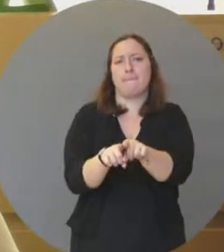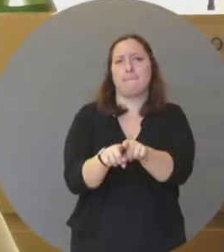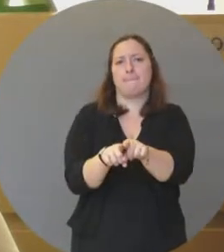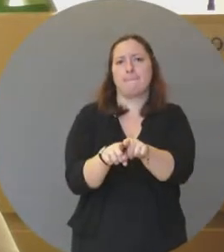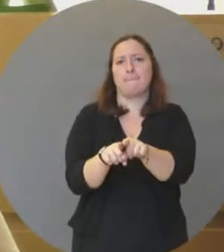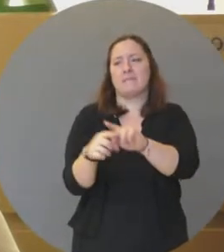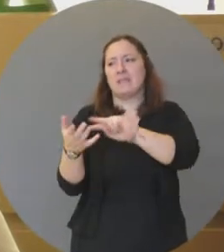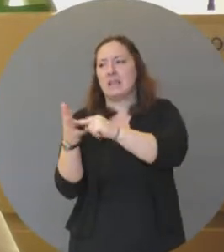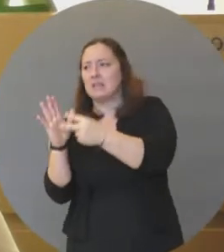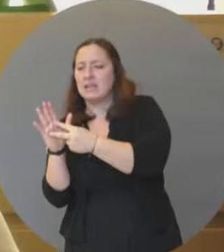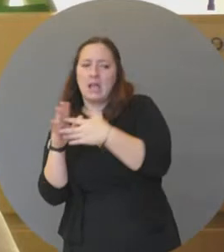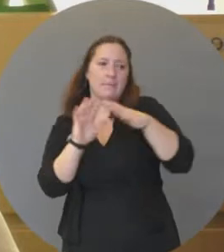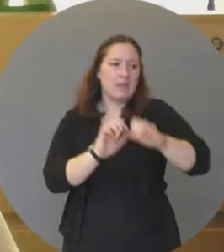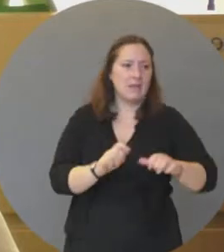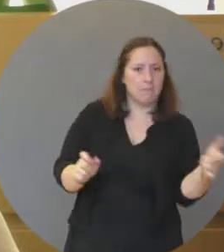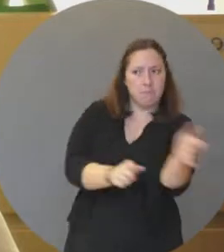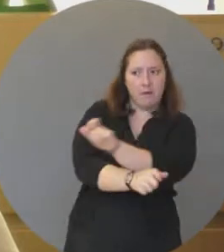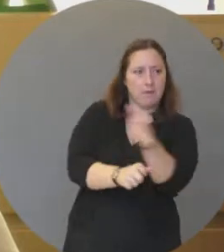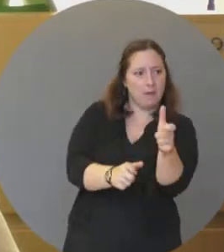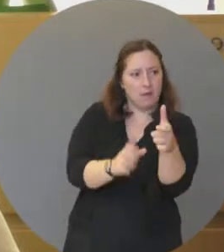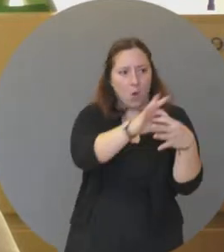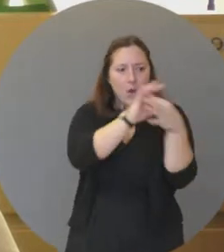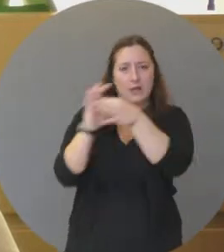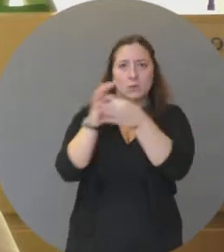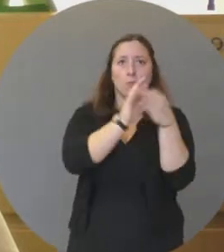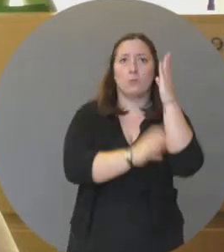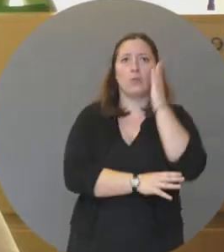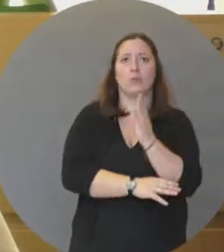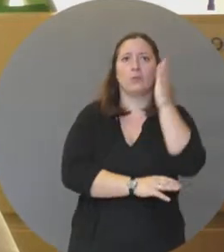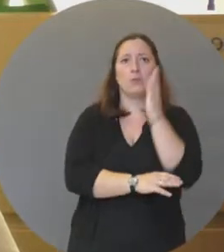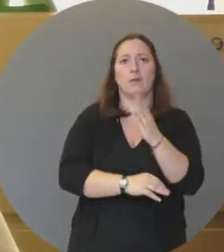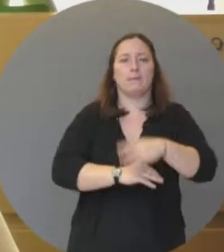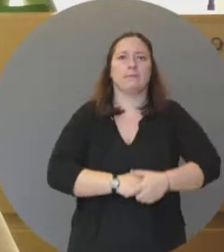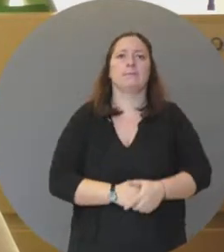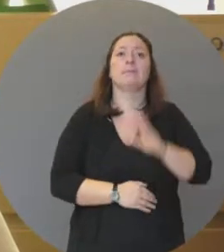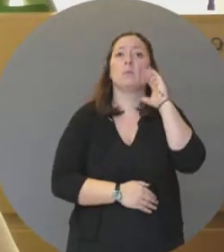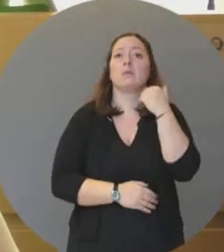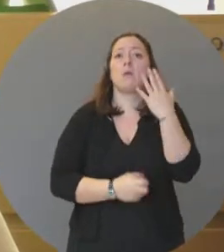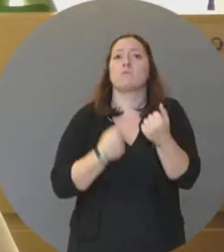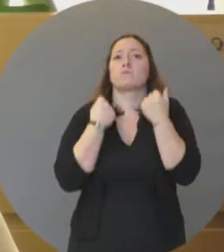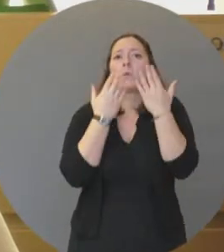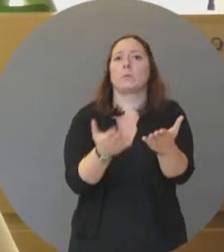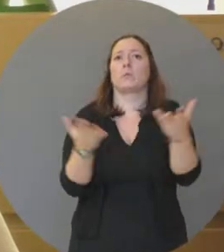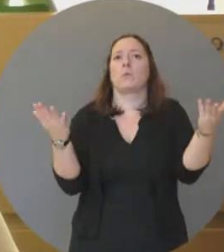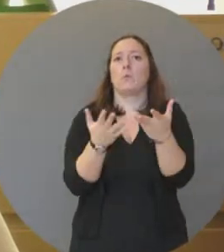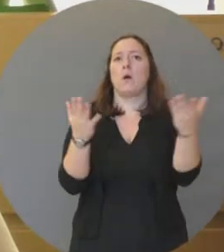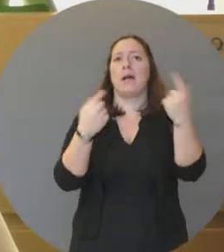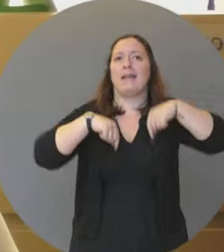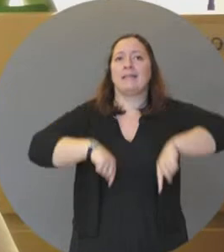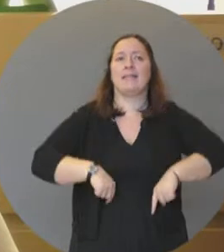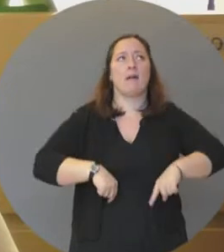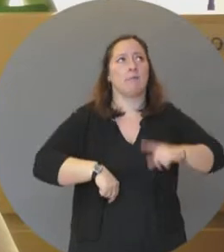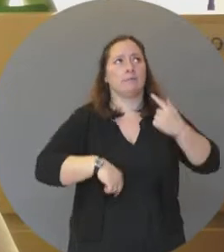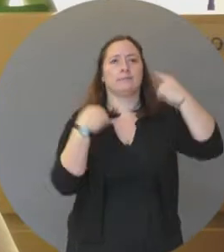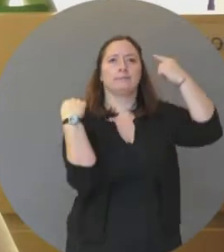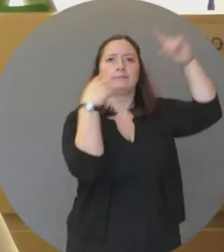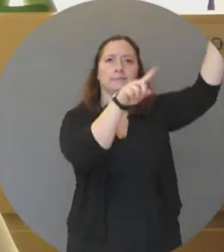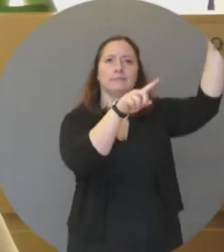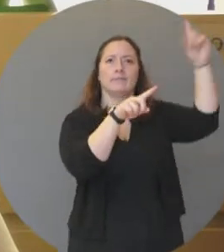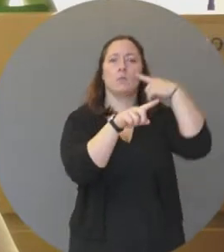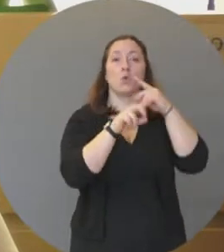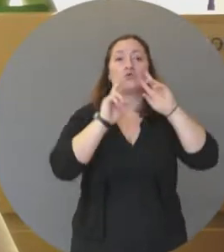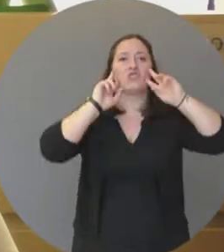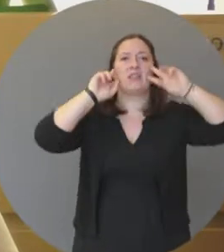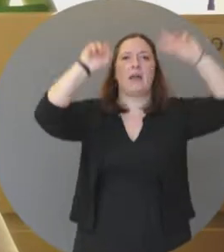versa nous rappelons donc notre proposition d'intervention commune en direction de l'État pour la généralisation des mesures du